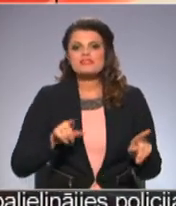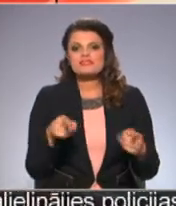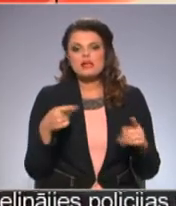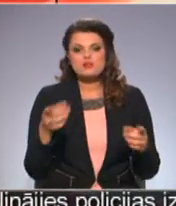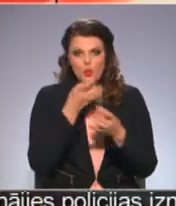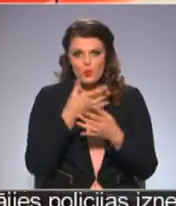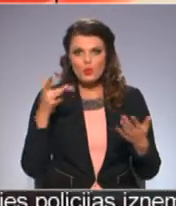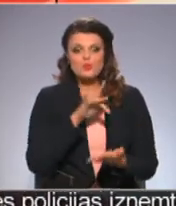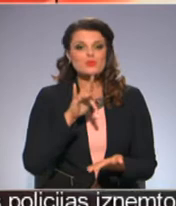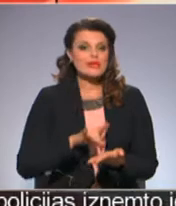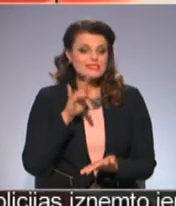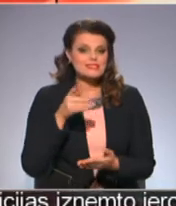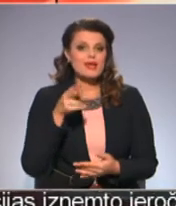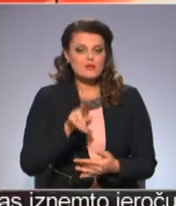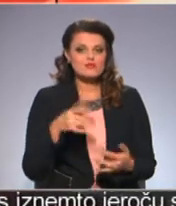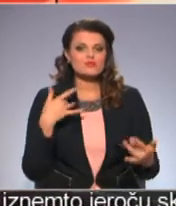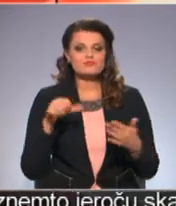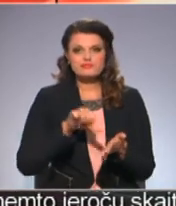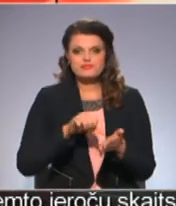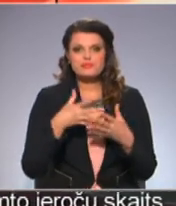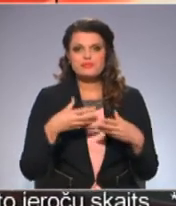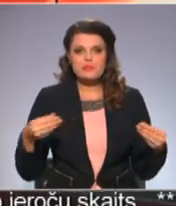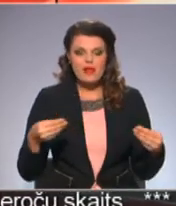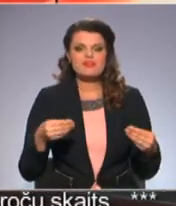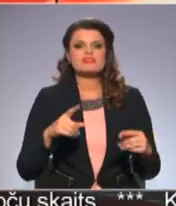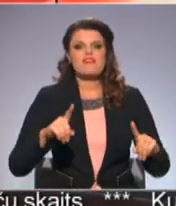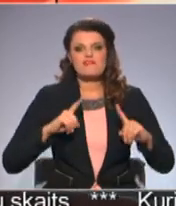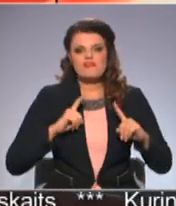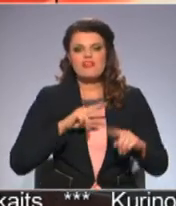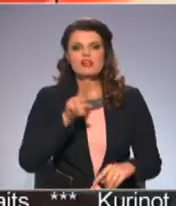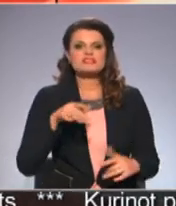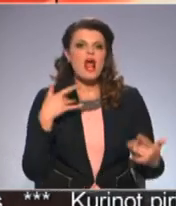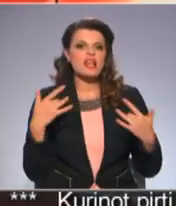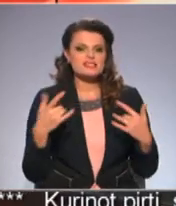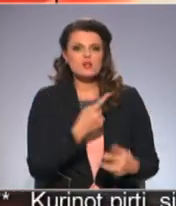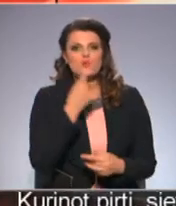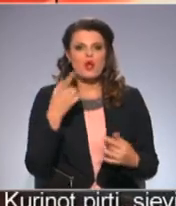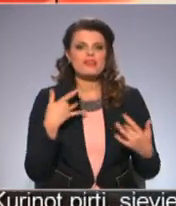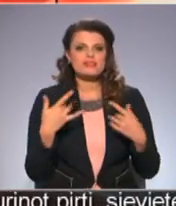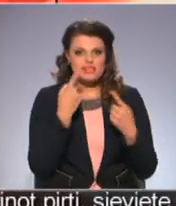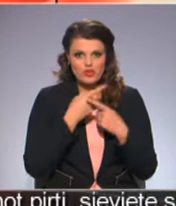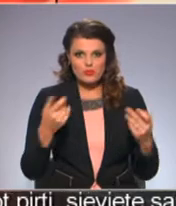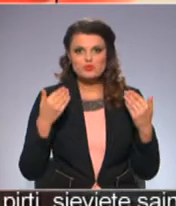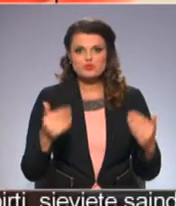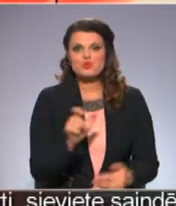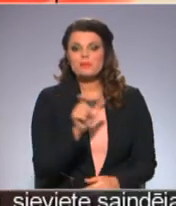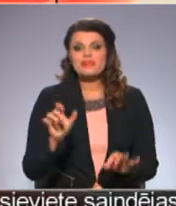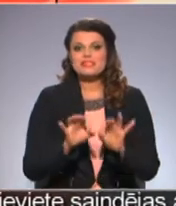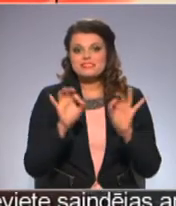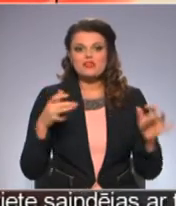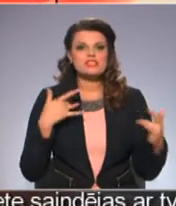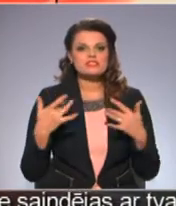kultūras centrs un skates pavasarī vainagojas ar finālu Dailes teātri un gada izrādes pasludināšanu. Šobrīd sākusies